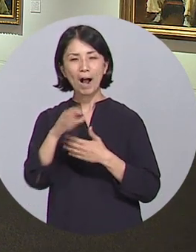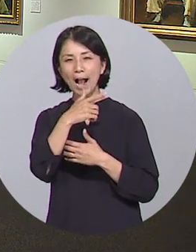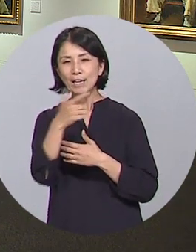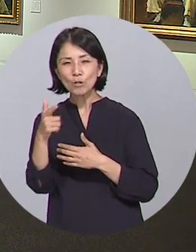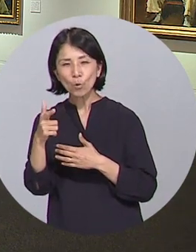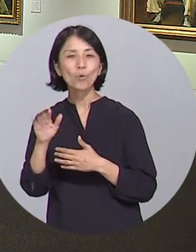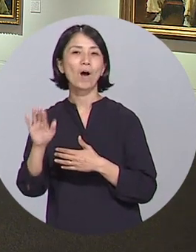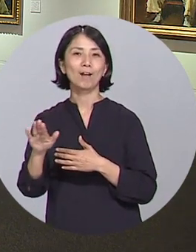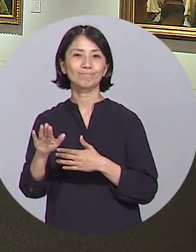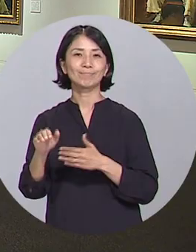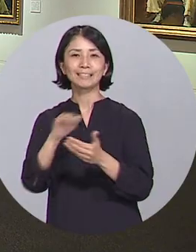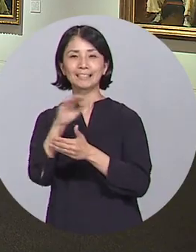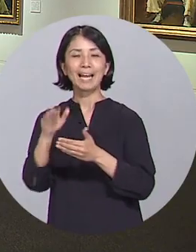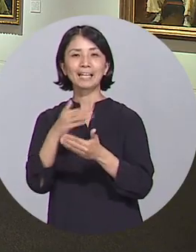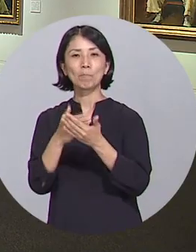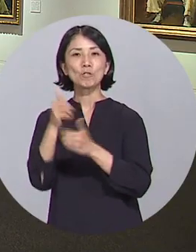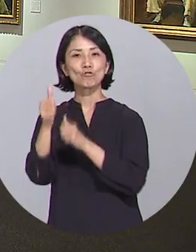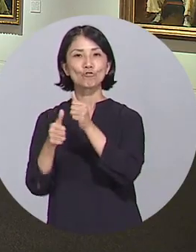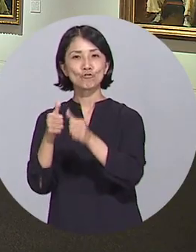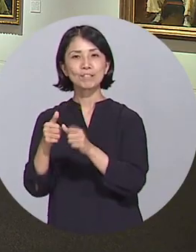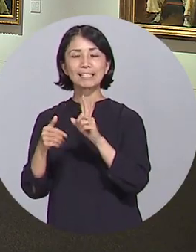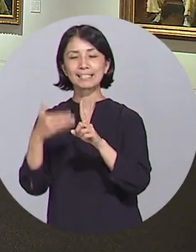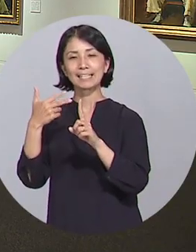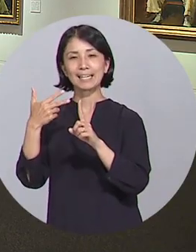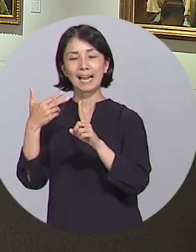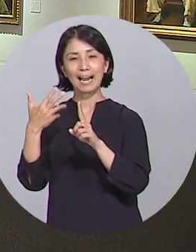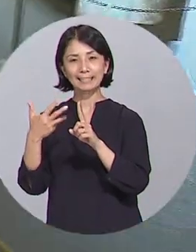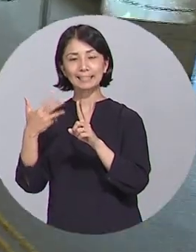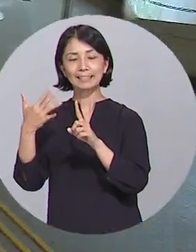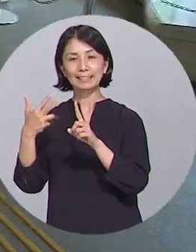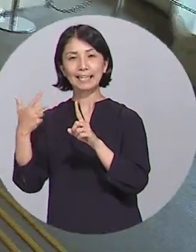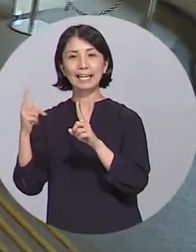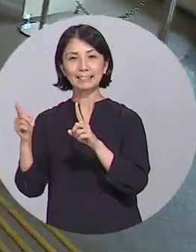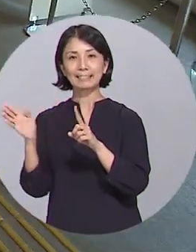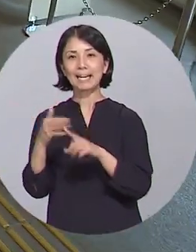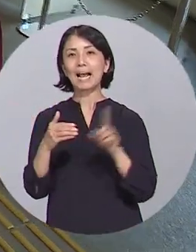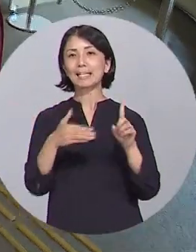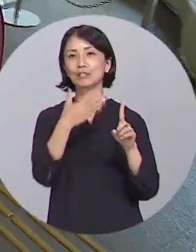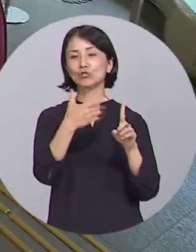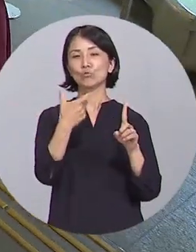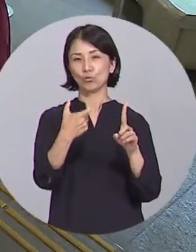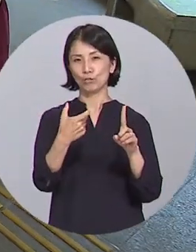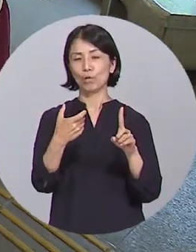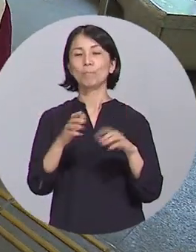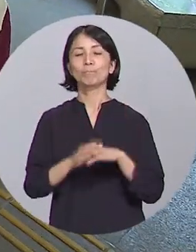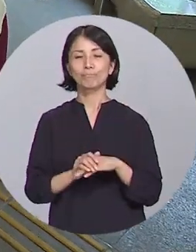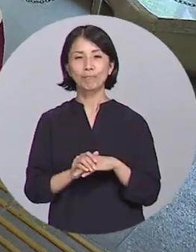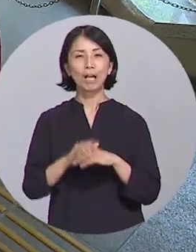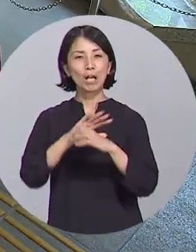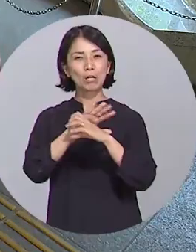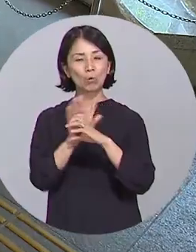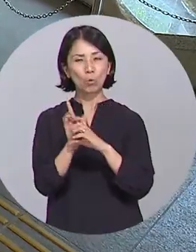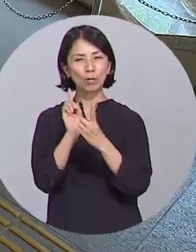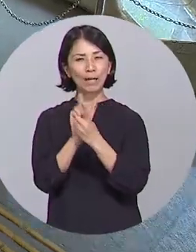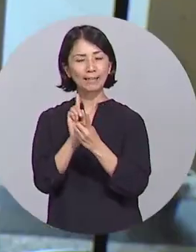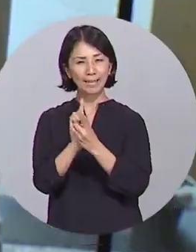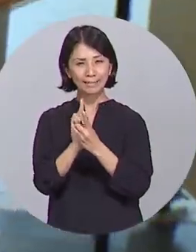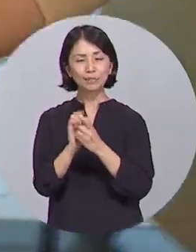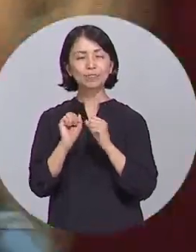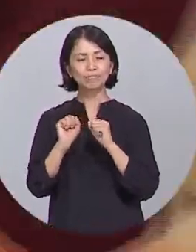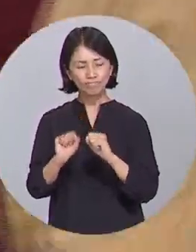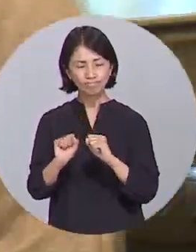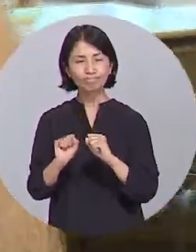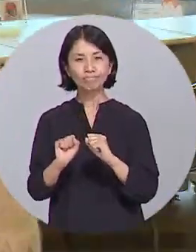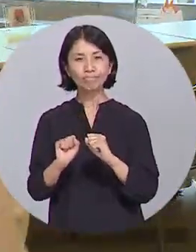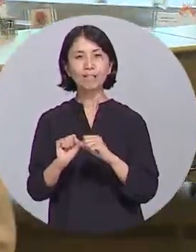品が並ぶ埼玉の美術史1871から1960、徹底した新型コロナウイルス感染防止対策を